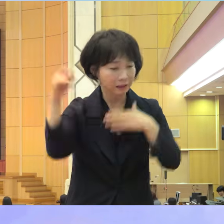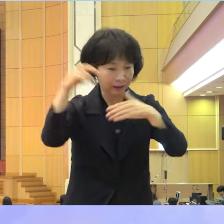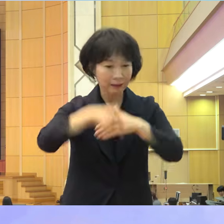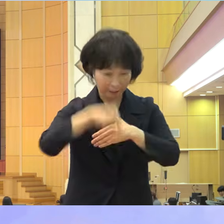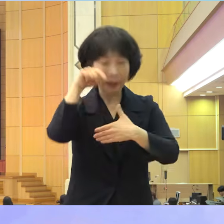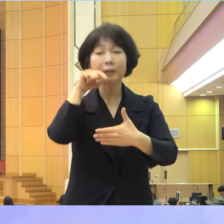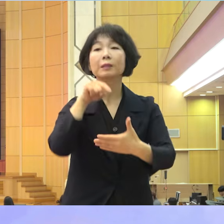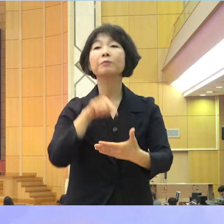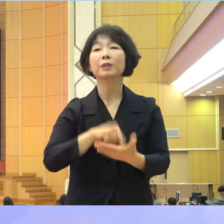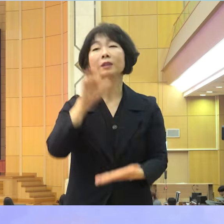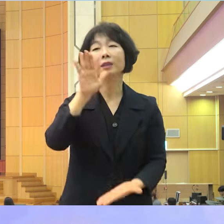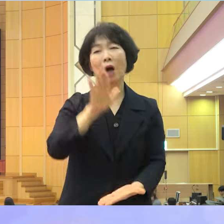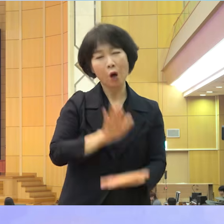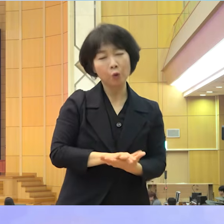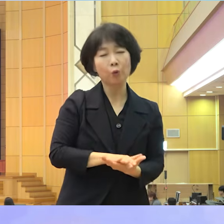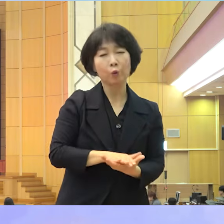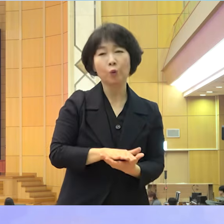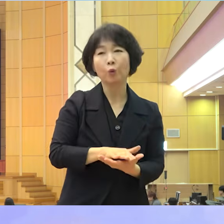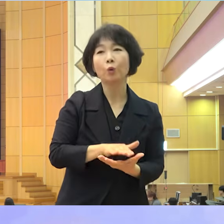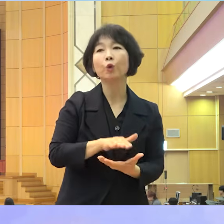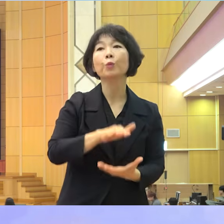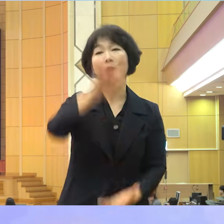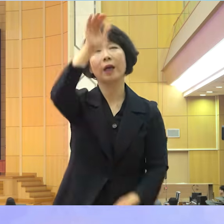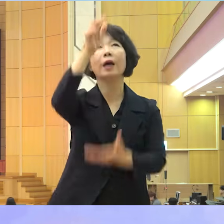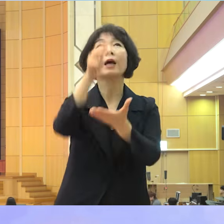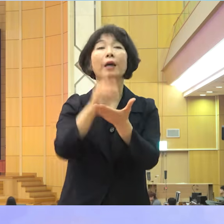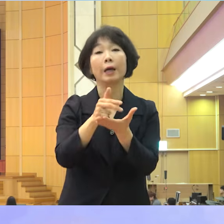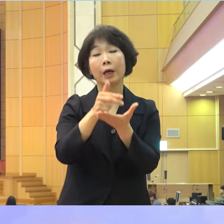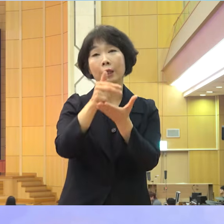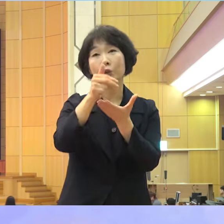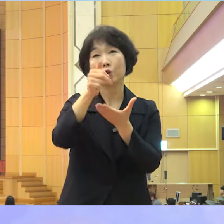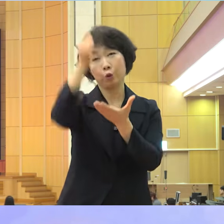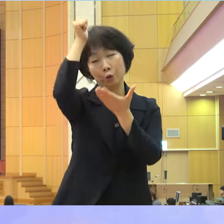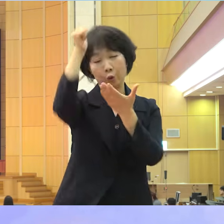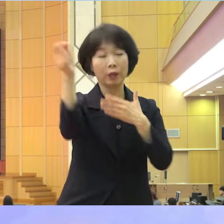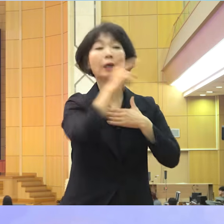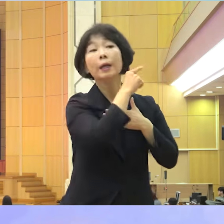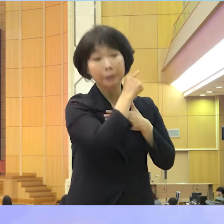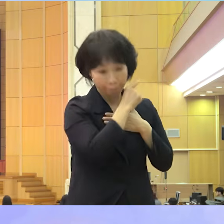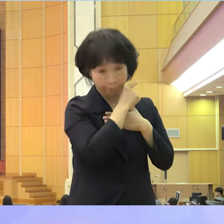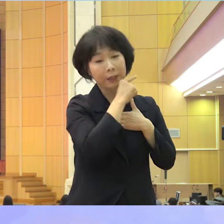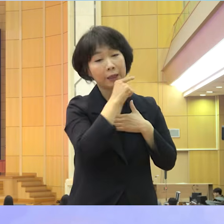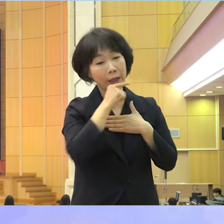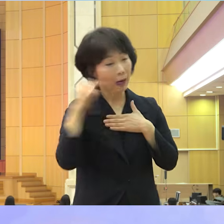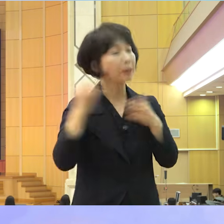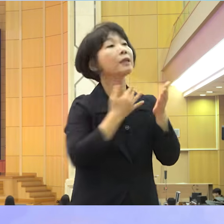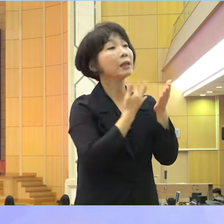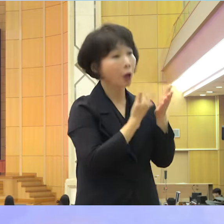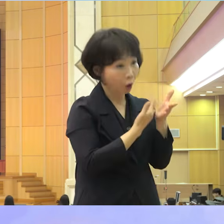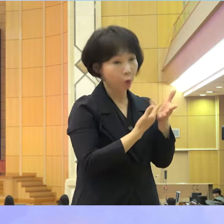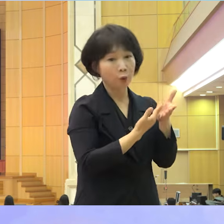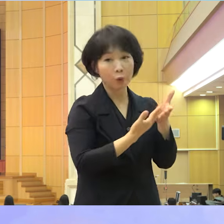작은 가슴 뜨거울게 주님